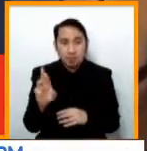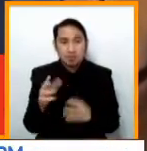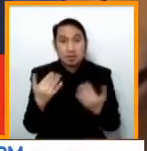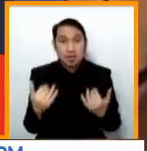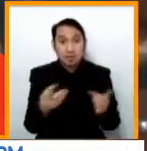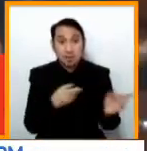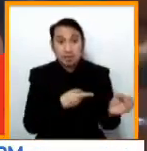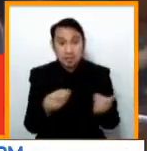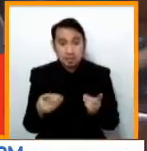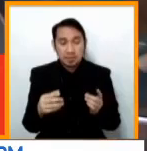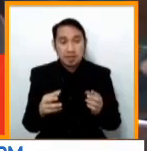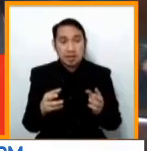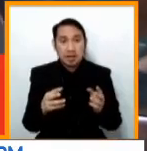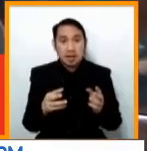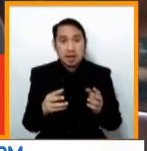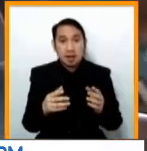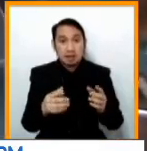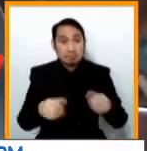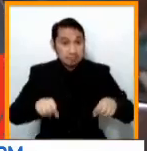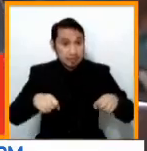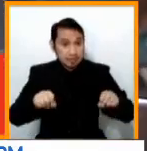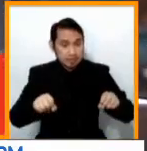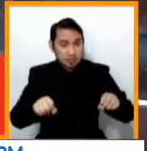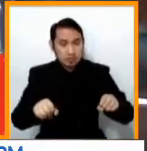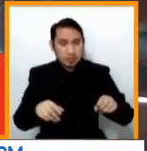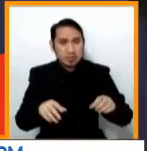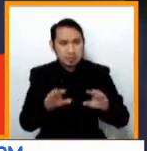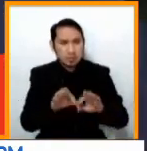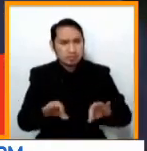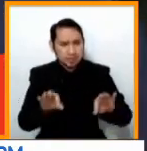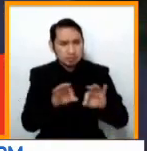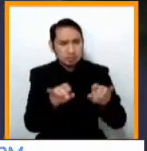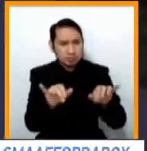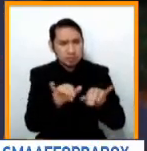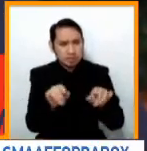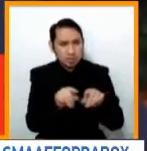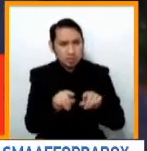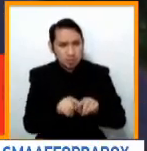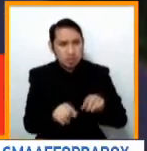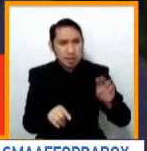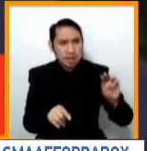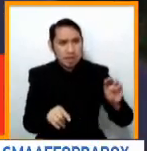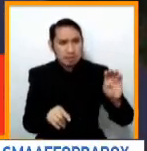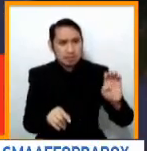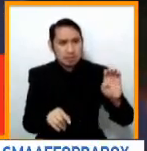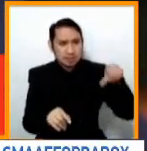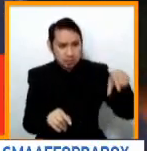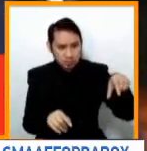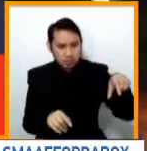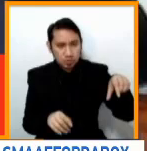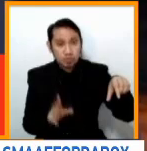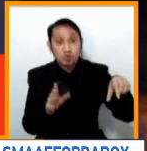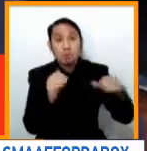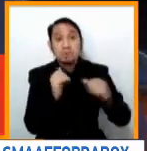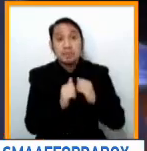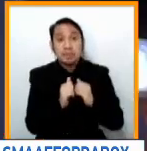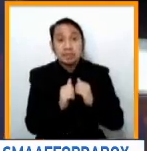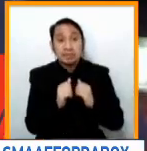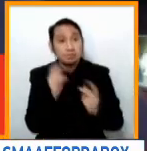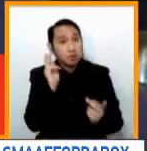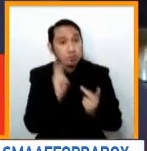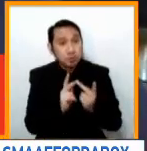na si Roberto, mainam din na mag-MECQ ng NCR. Okay lang po ang MECQ para po makontrol din yung volume